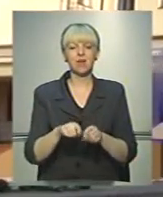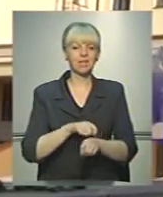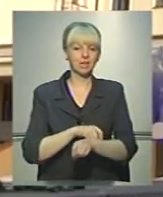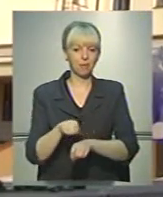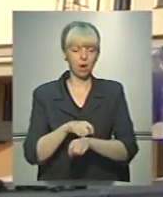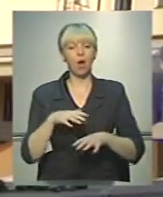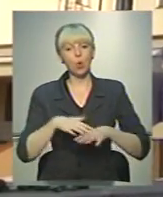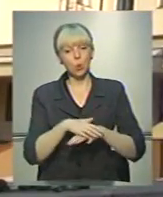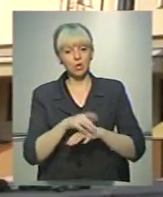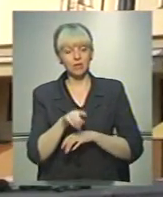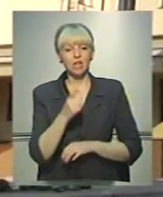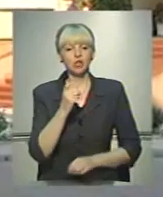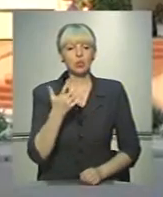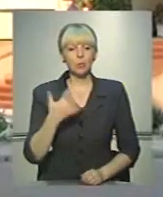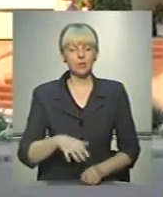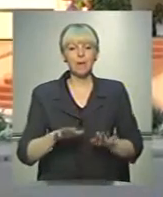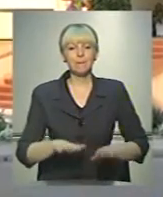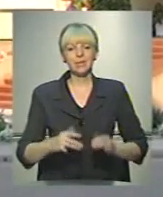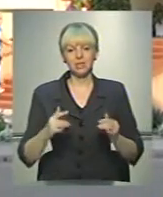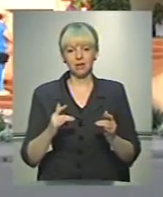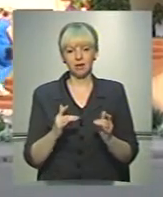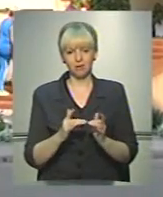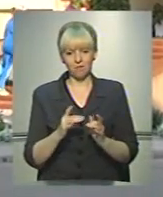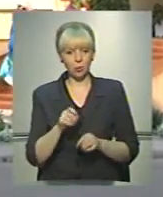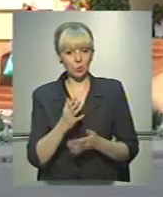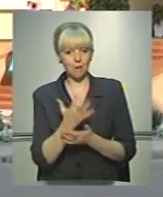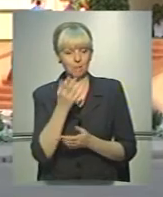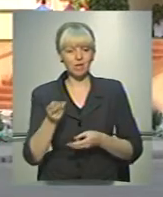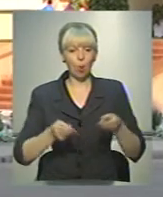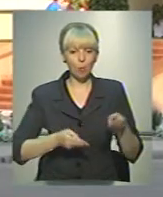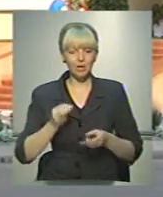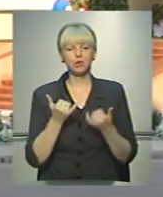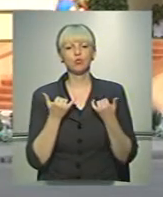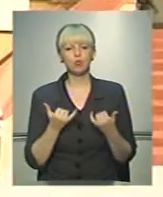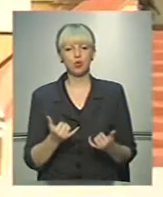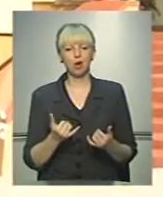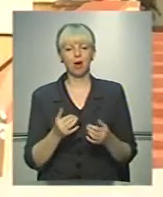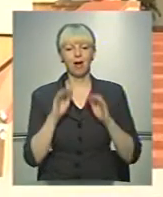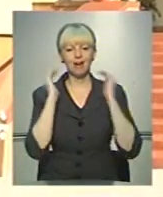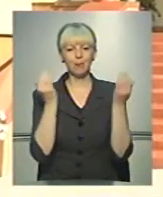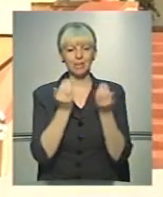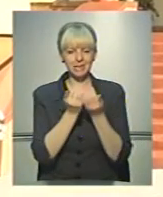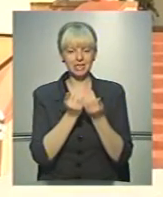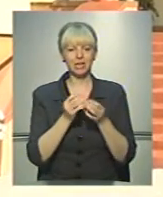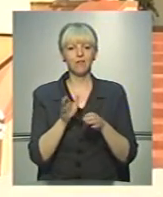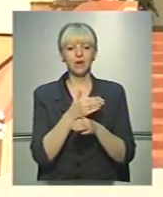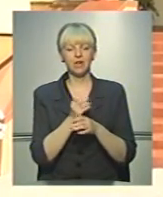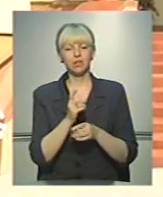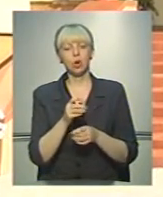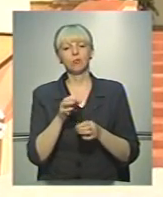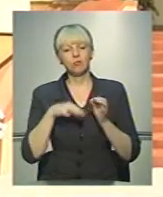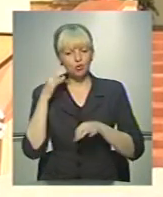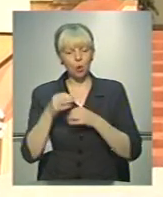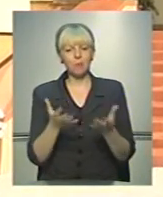метрів. Розрахований він на 150 місця ліжок. Тут є 5 операційних та сучасні реанімаційні відділення. Щодоби у